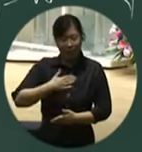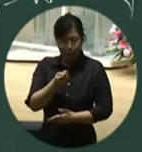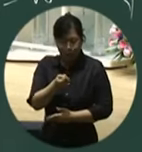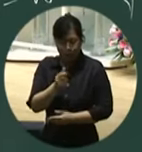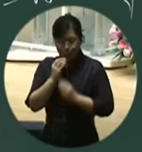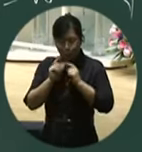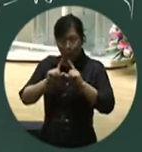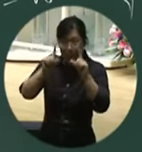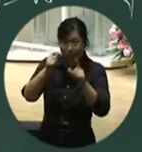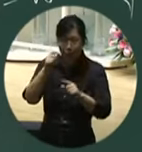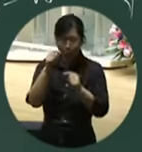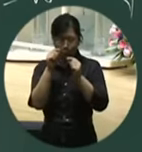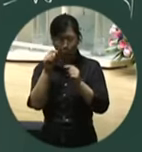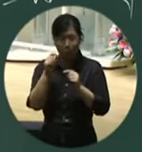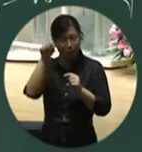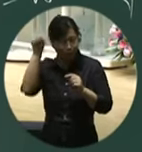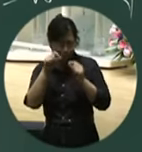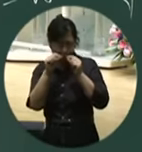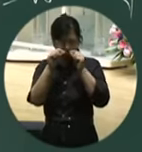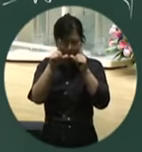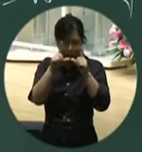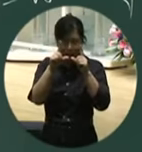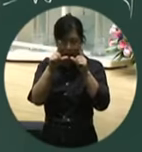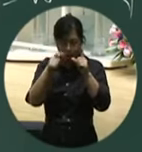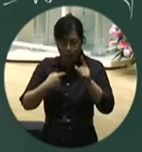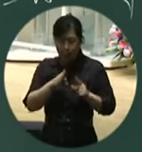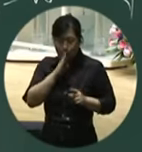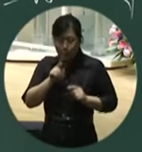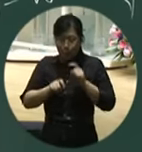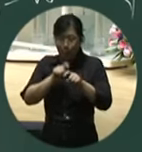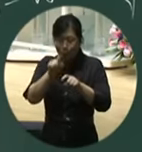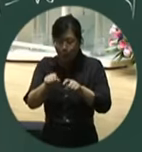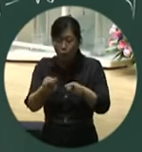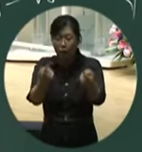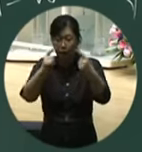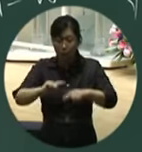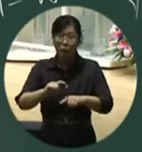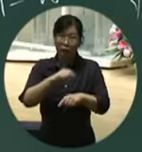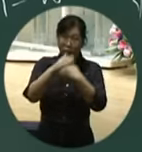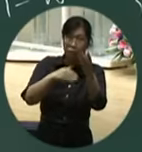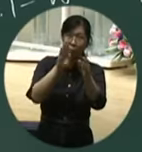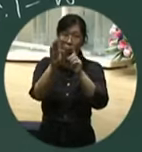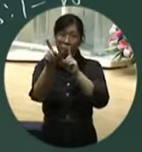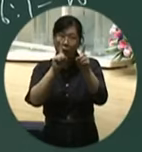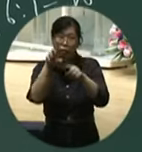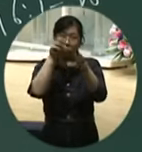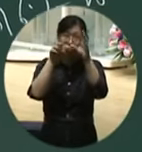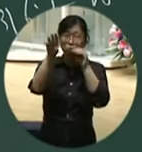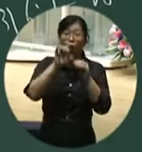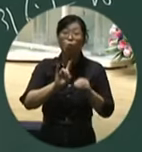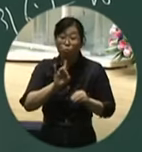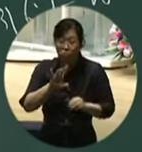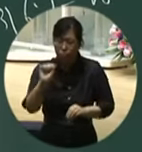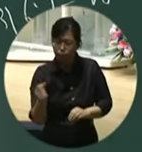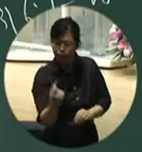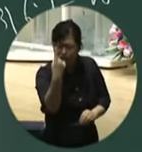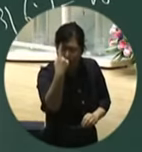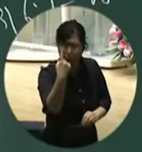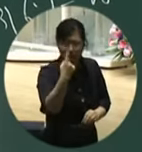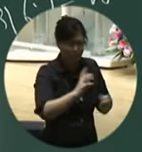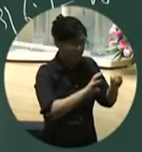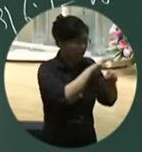God, please save the church right now. 기독교인 감수한다 부끄럽지 않습니까? 하나님 세계복음화 일어나게 해 주시옵소서. Number of Christians are